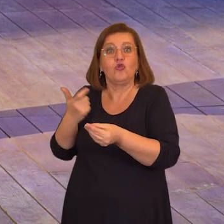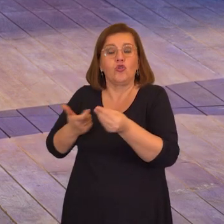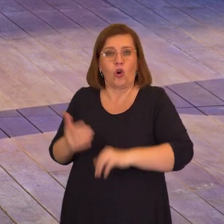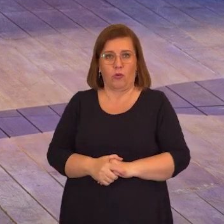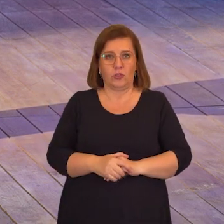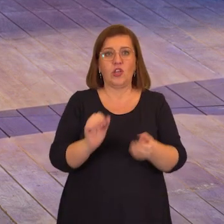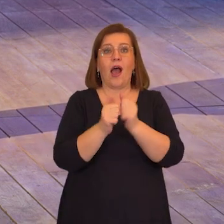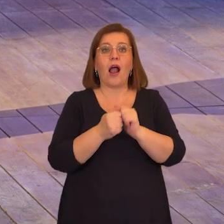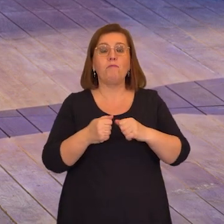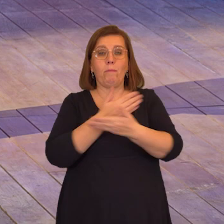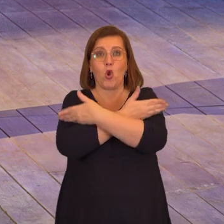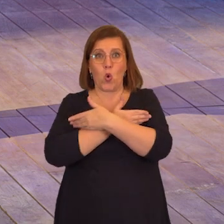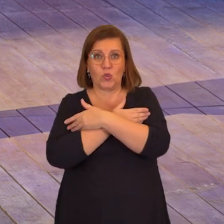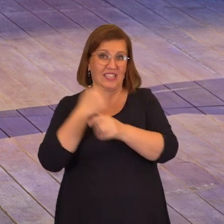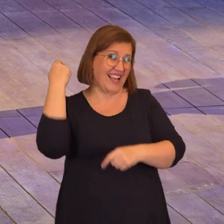poliester 100%.